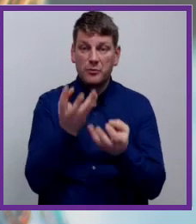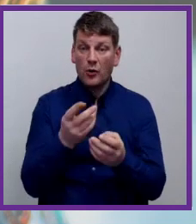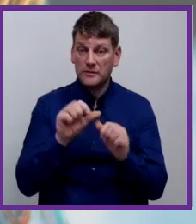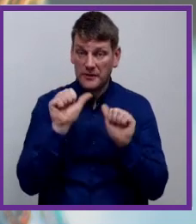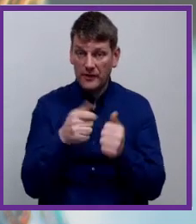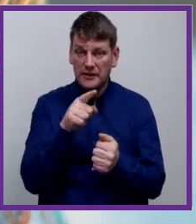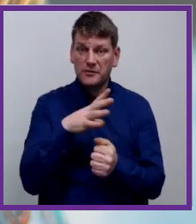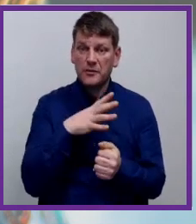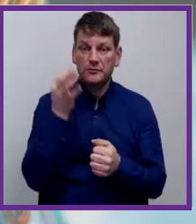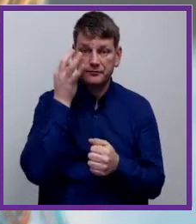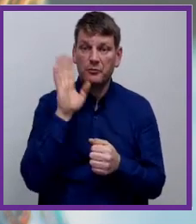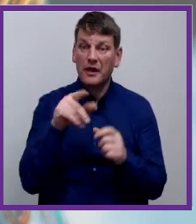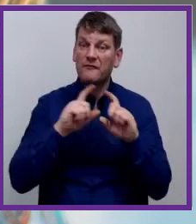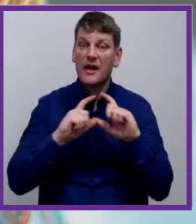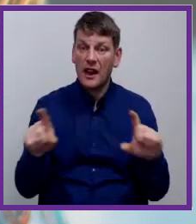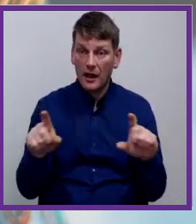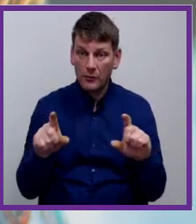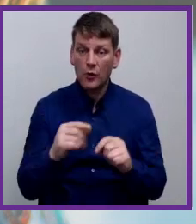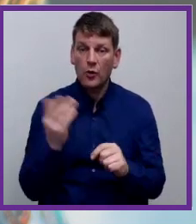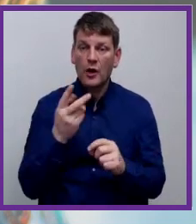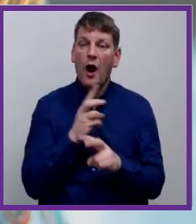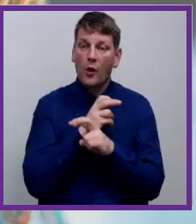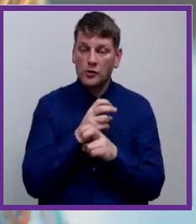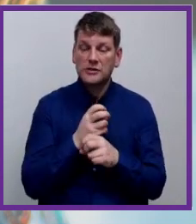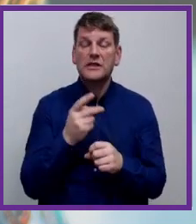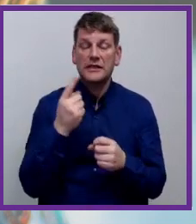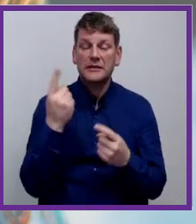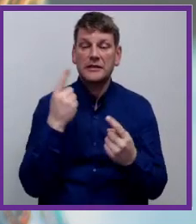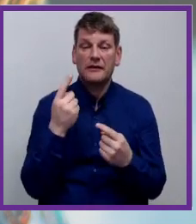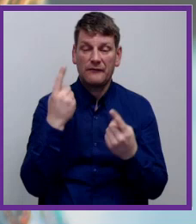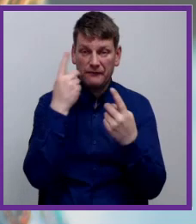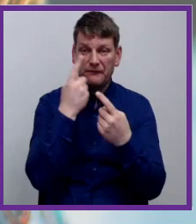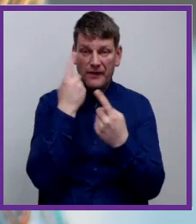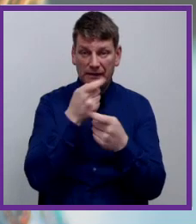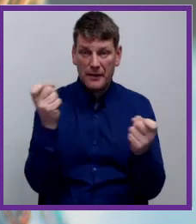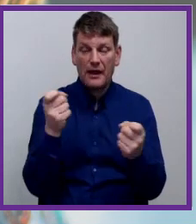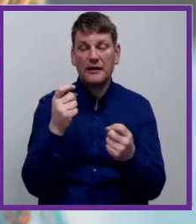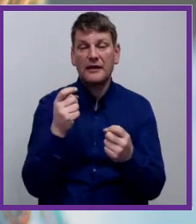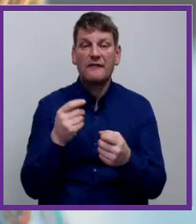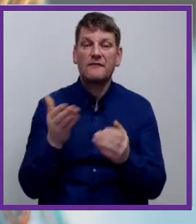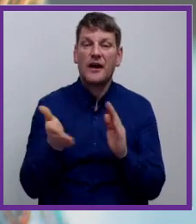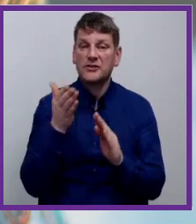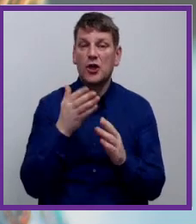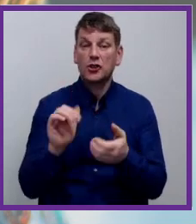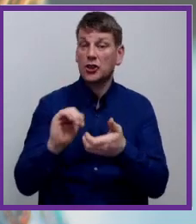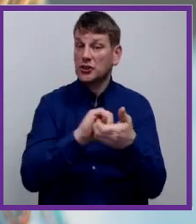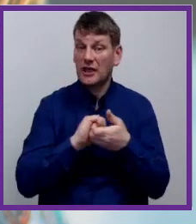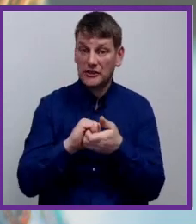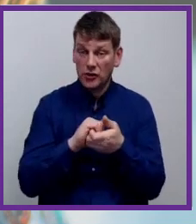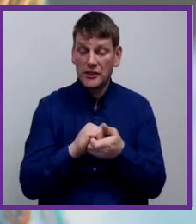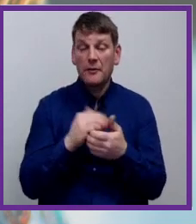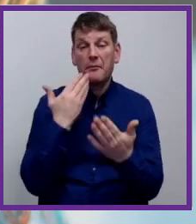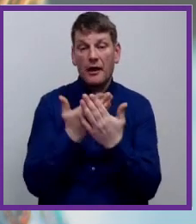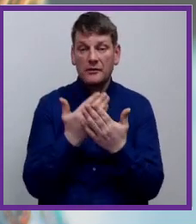bija konkrēti par filmu, kur Austrijas audiovizuālo mediju veicināšanas asociācija demonstrēja